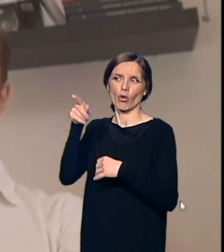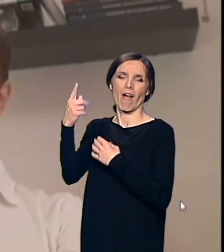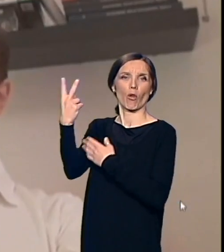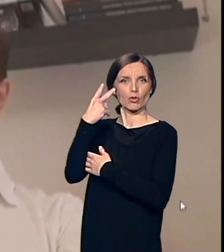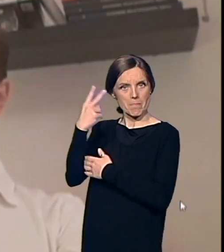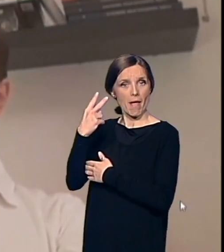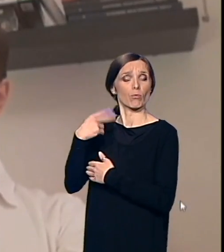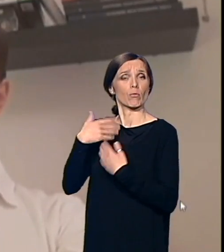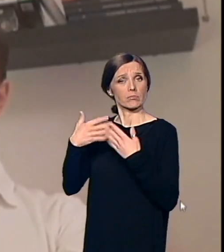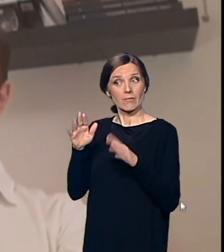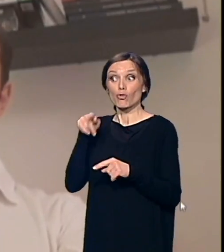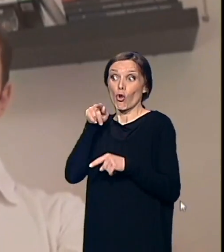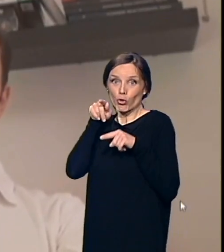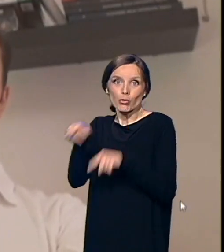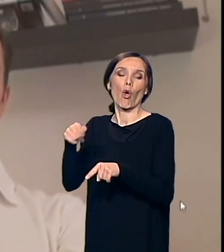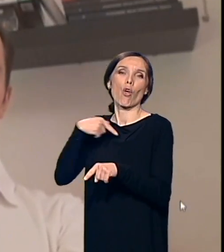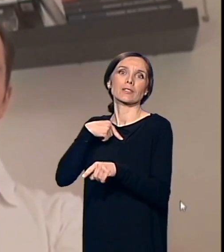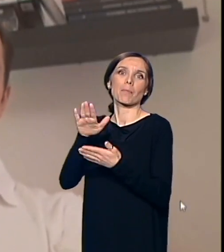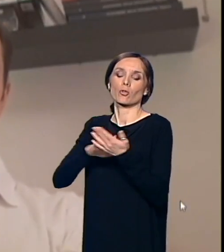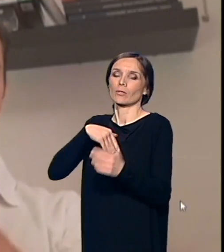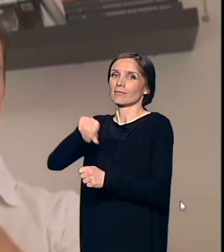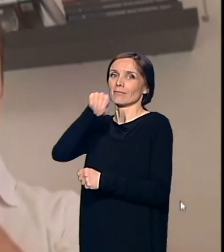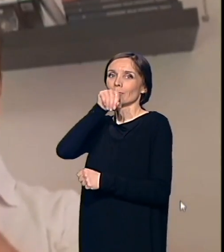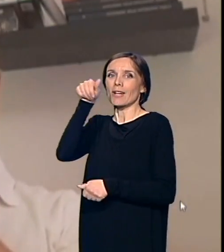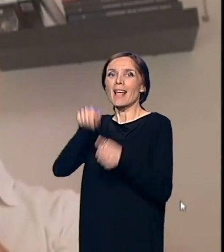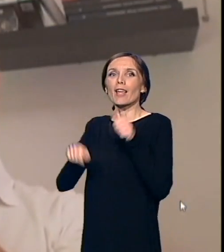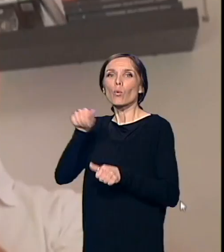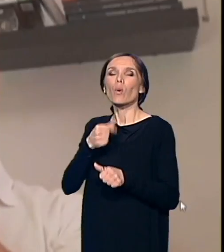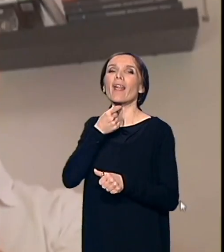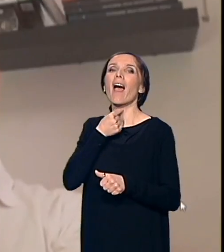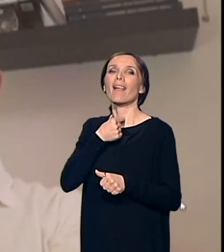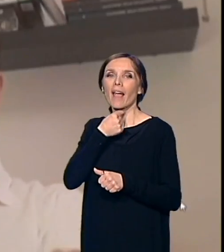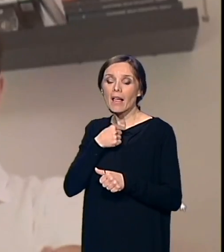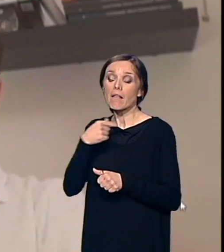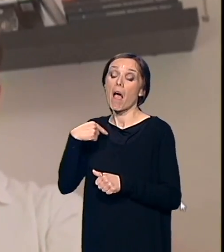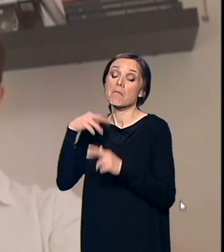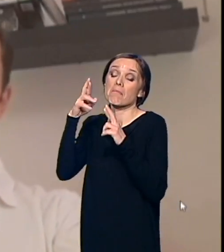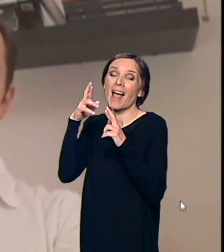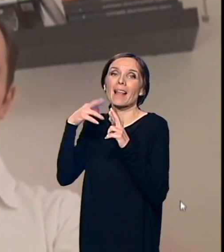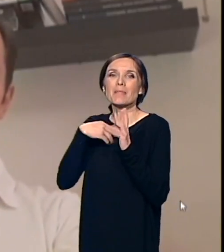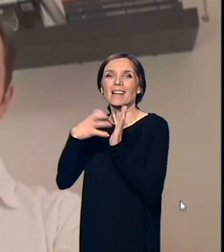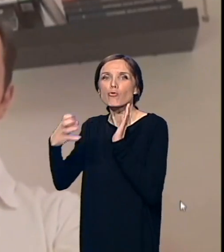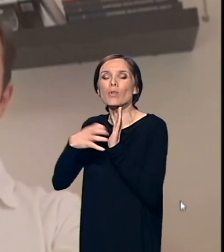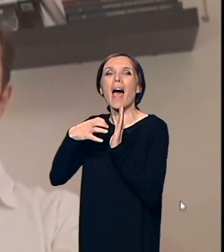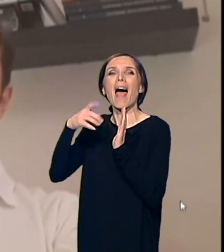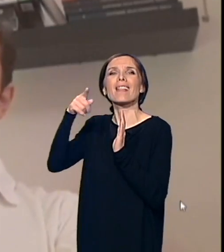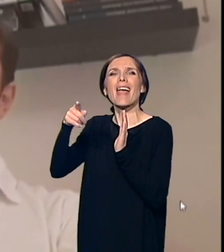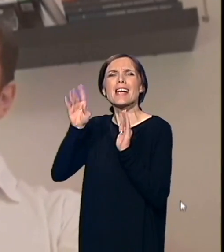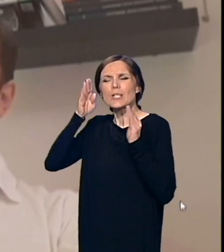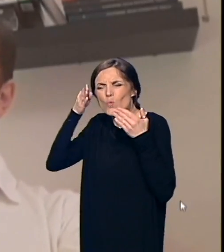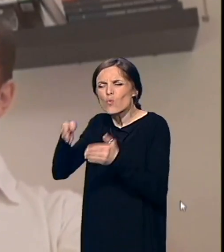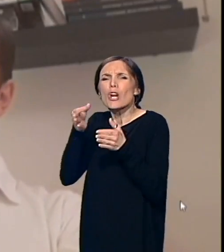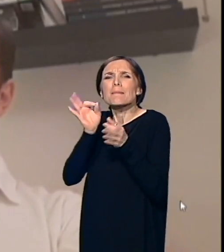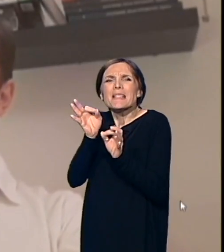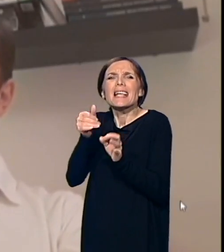sam jako zavoleo hirurgiju jednjaka koju nadam se da ću dalje kao usku specijalizaciju ovde u Nemačkoj da završim